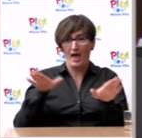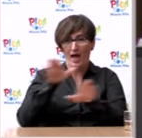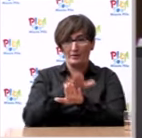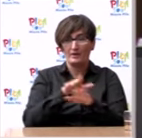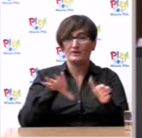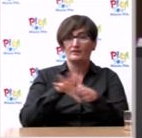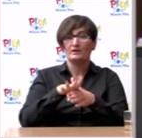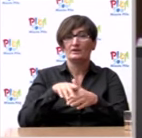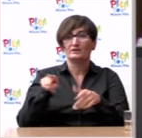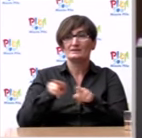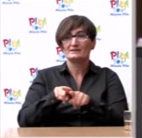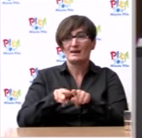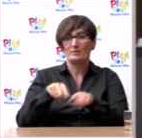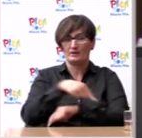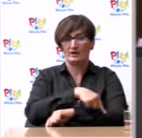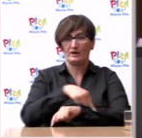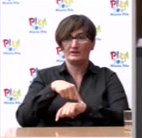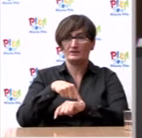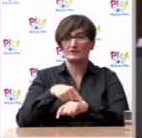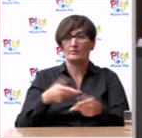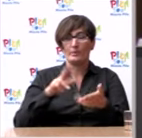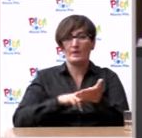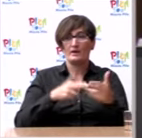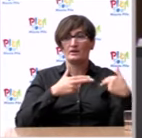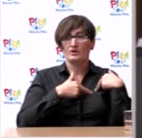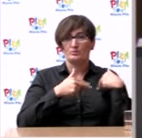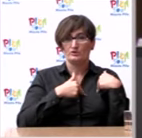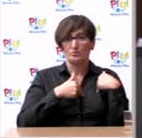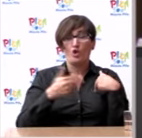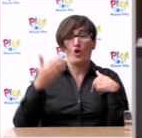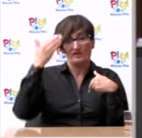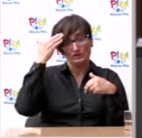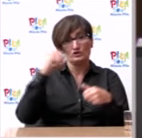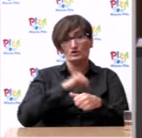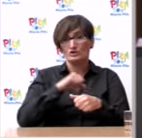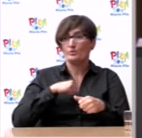granicach. Nie ma złożonego, na komisji się dowiedzieliśmy, że nie ma